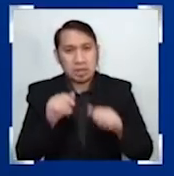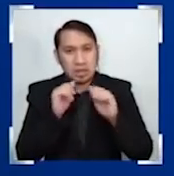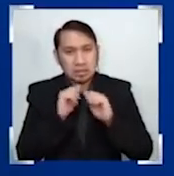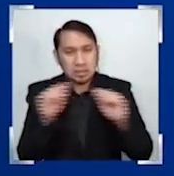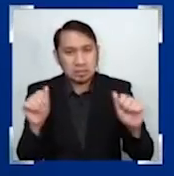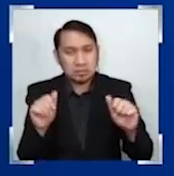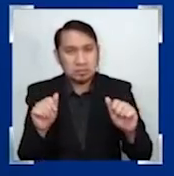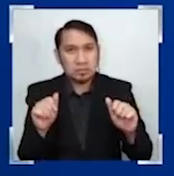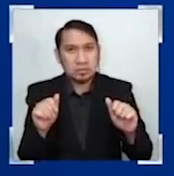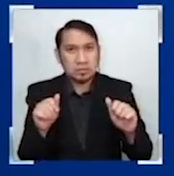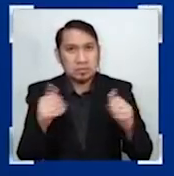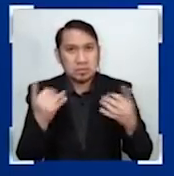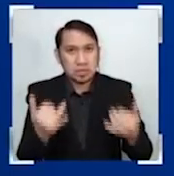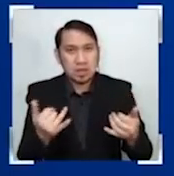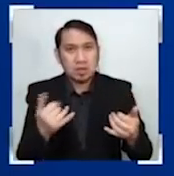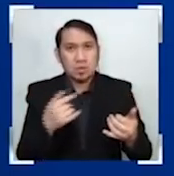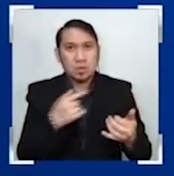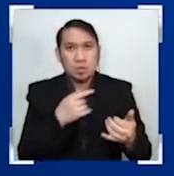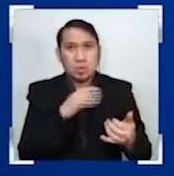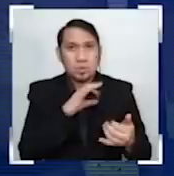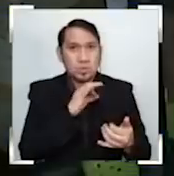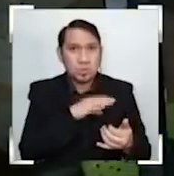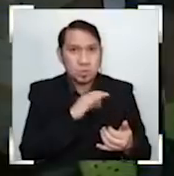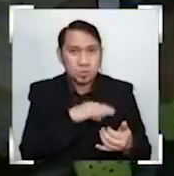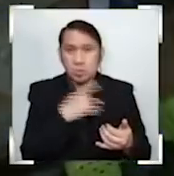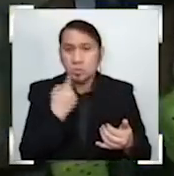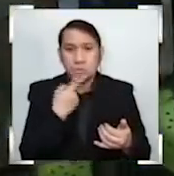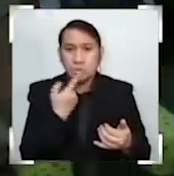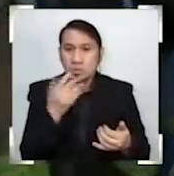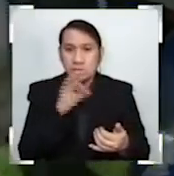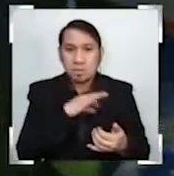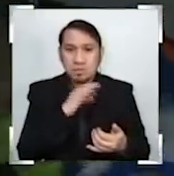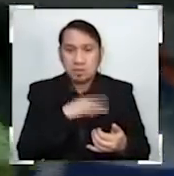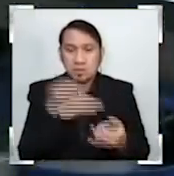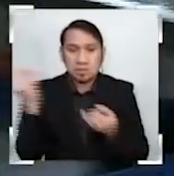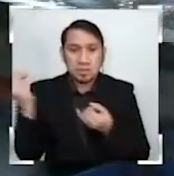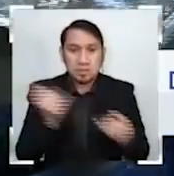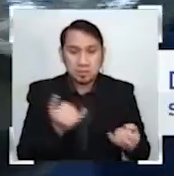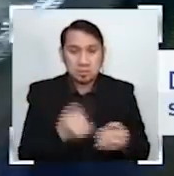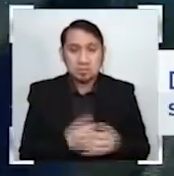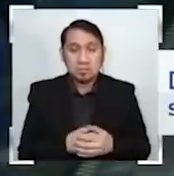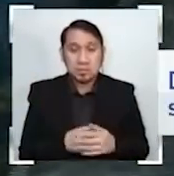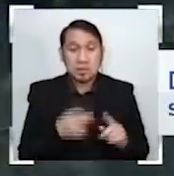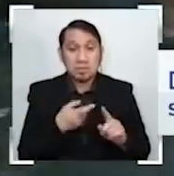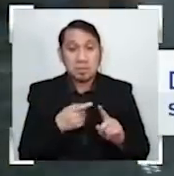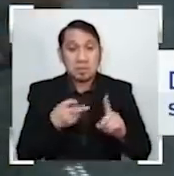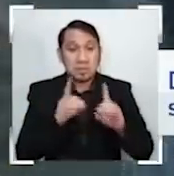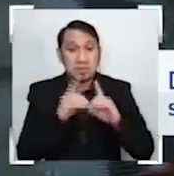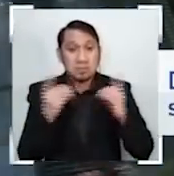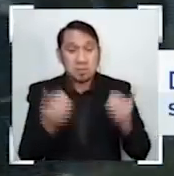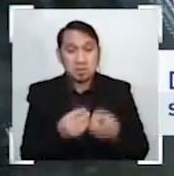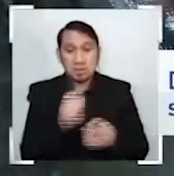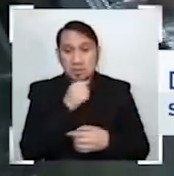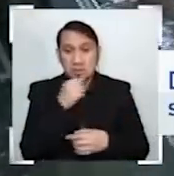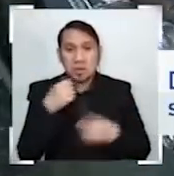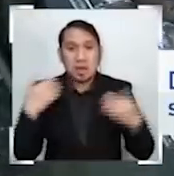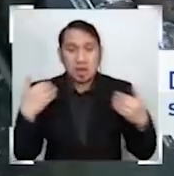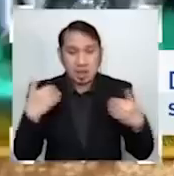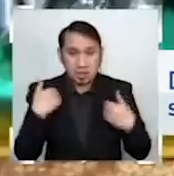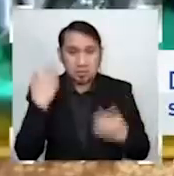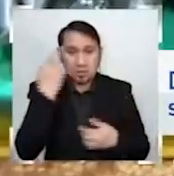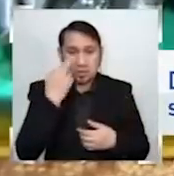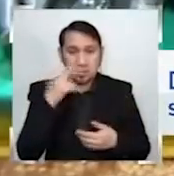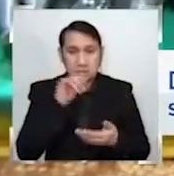may nakikinabang dyan sa importation. Pero nanindigan ng Department of Agriculture na may sapat na dahilan para mag-angkat ng